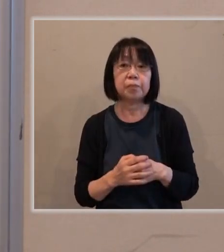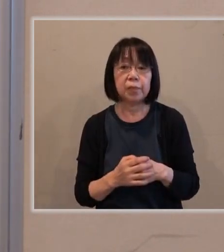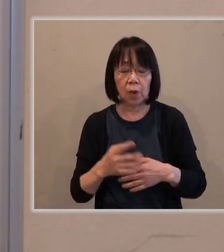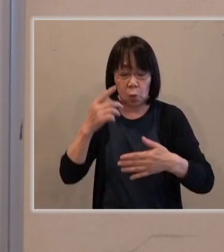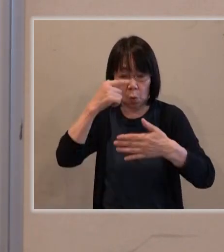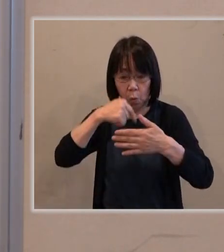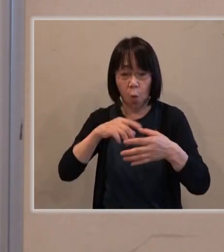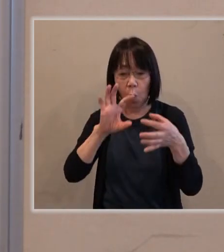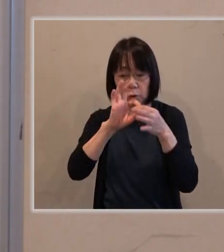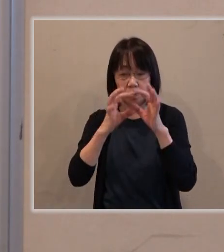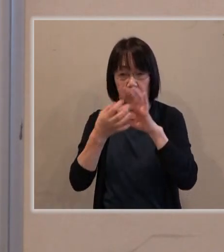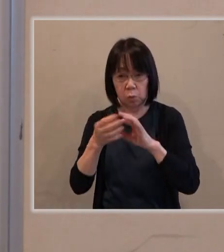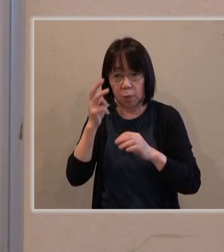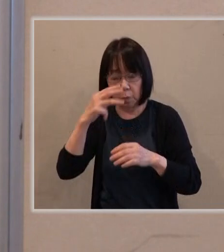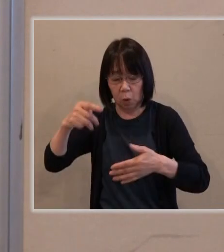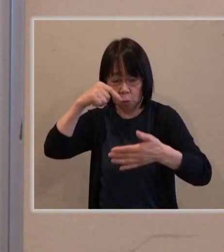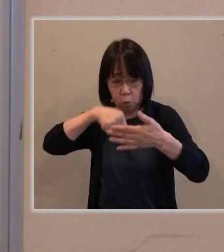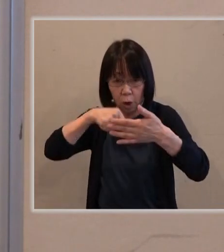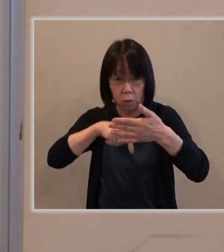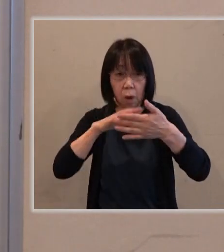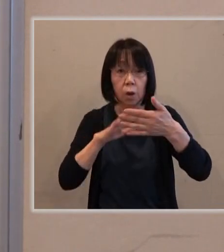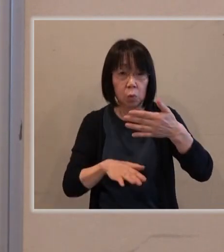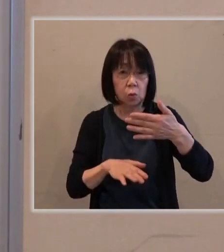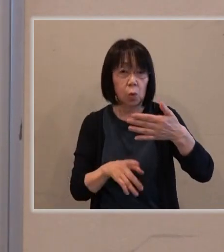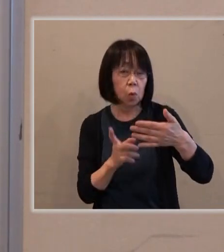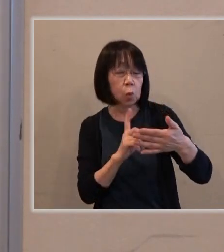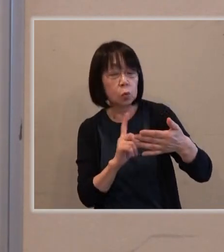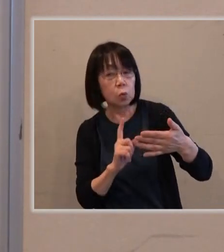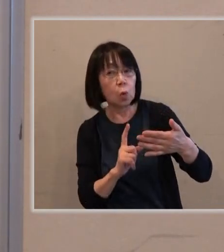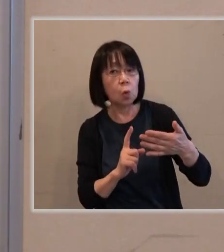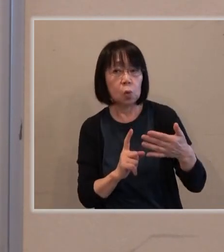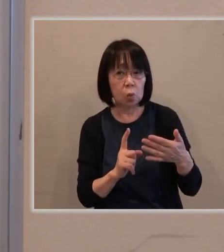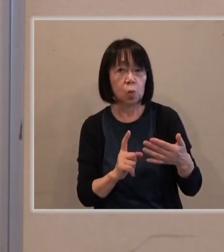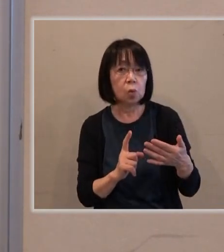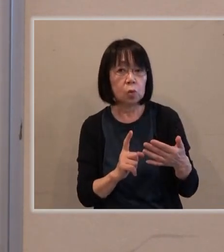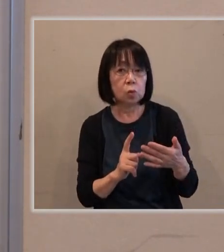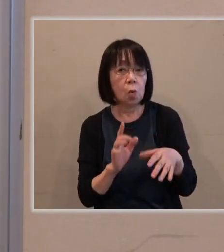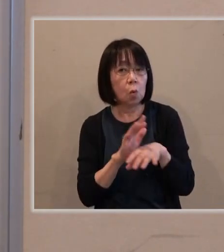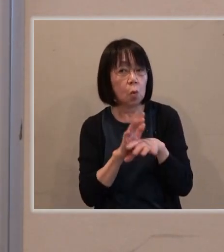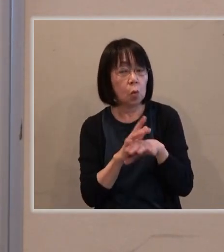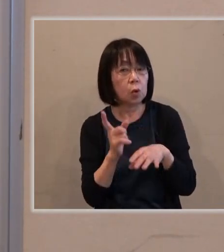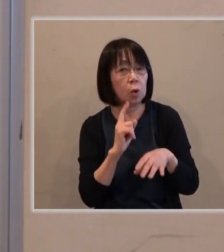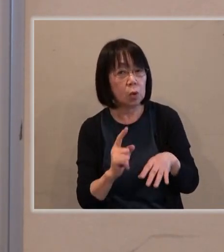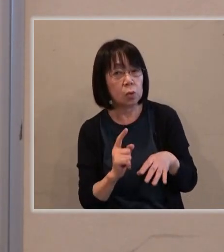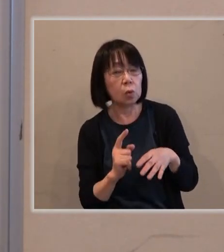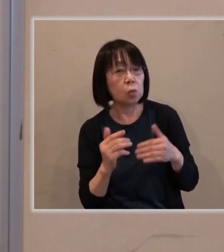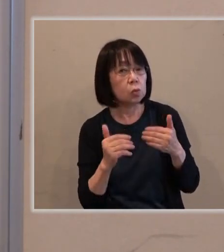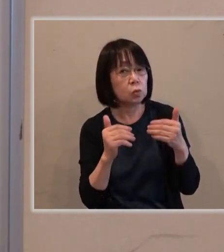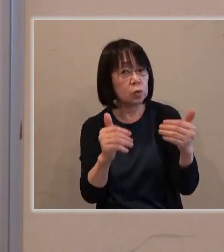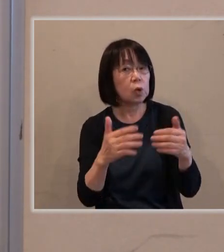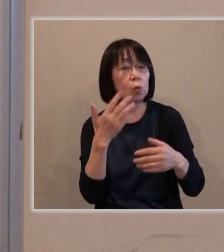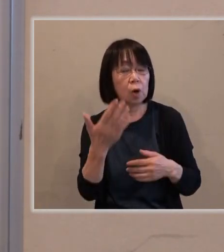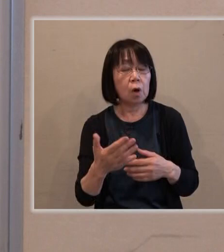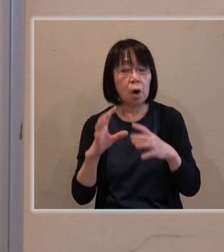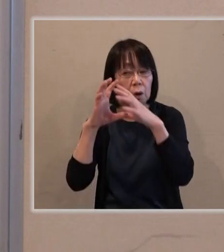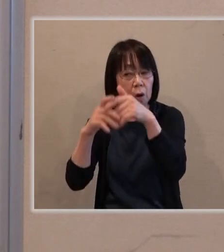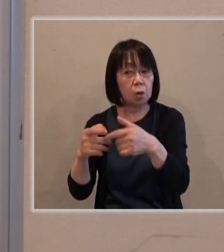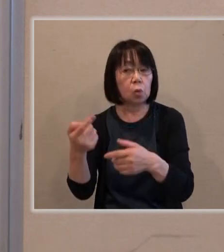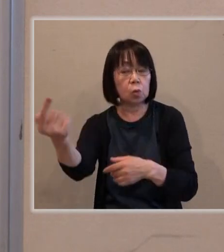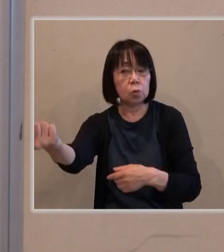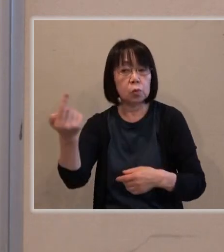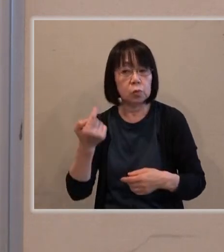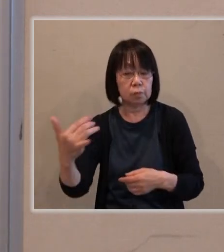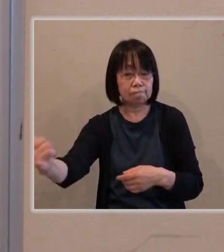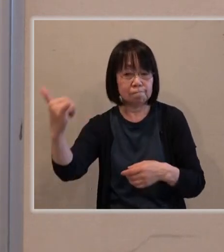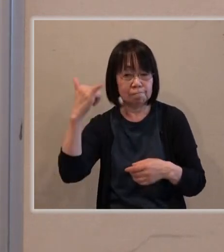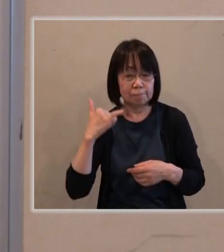ものっていうか、そのためにはどういうものをどういうふうにしていかなきゃならないか、海外の方が来た時にど